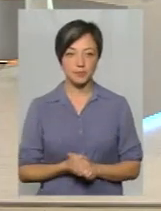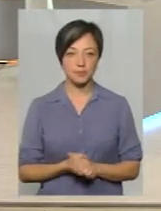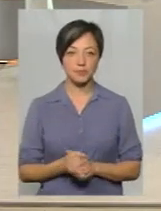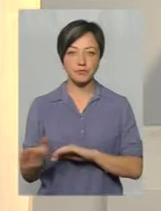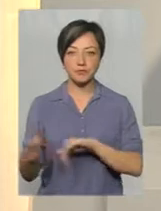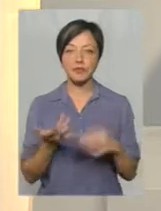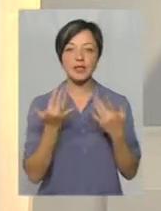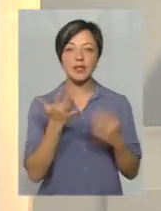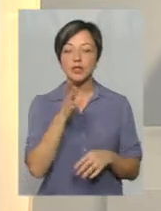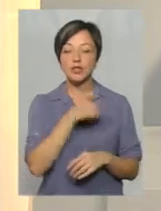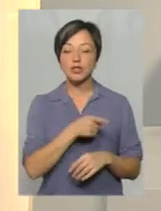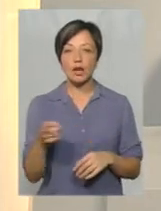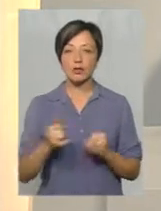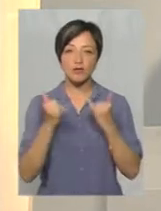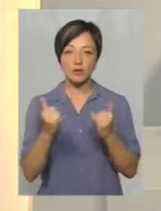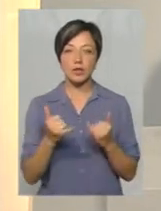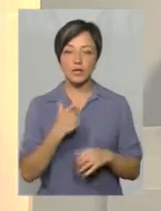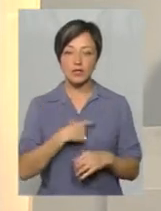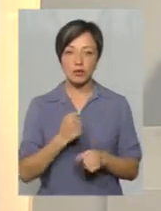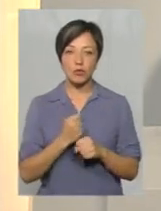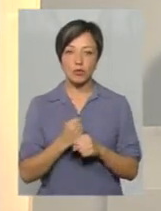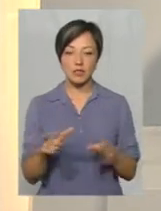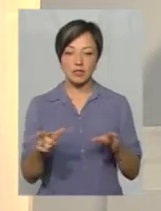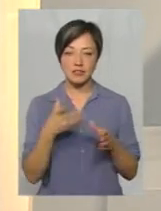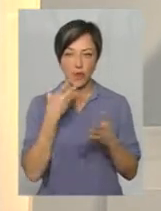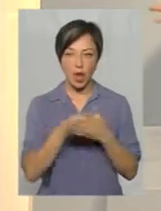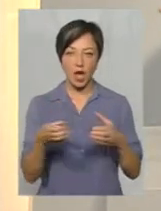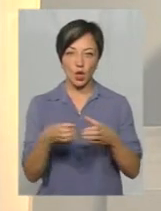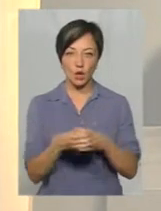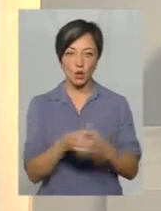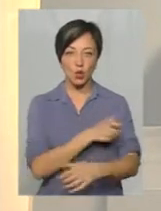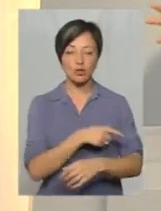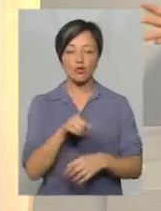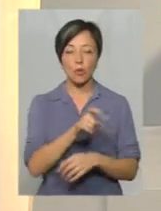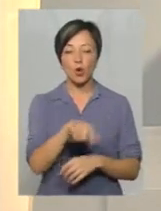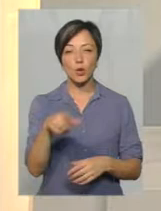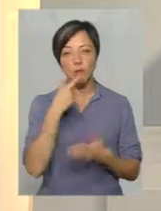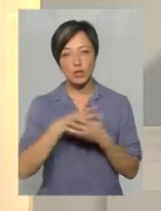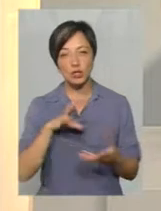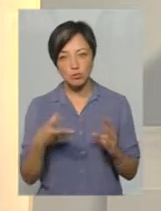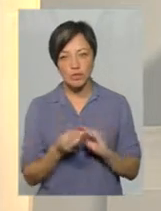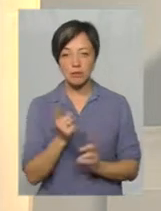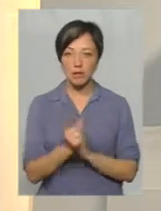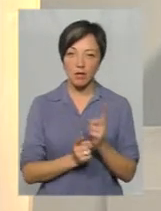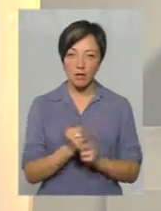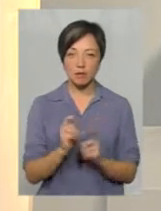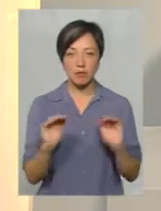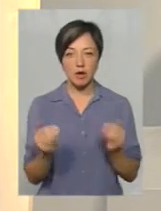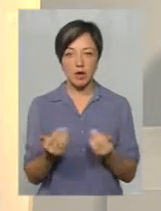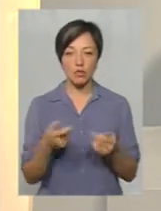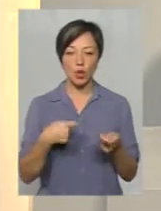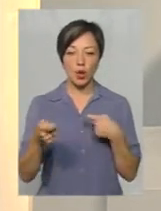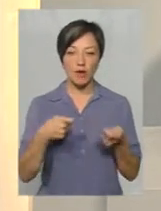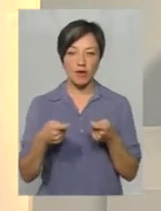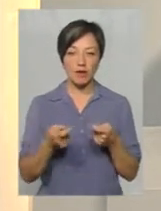ви часу відводите для себе, для роботи своєї дружини, щоб от містяни побачили результат, що от змінилося і менше тої